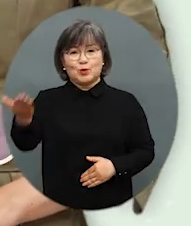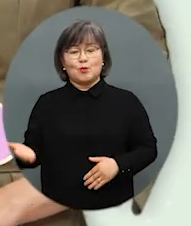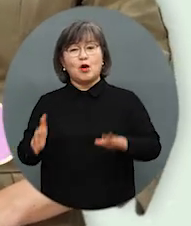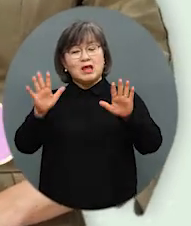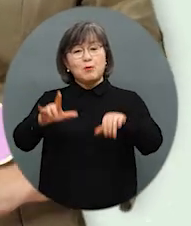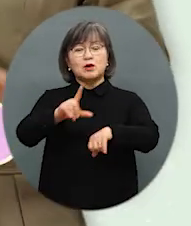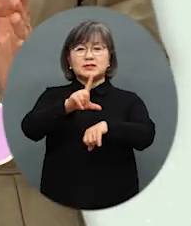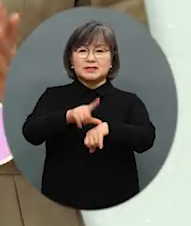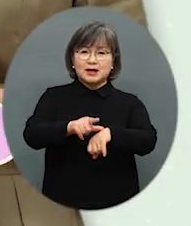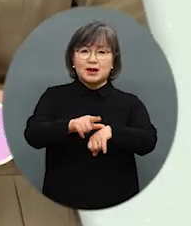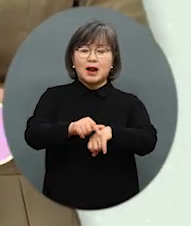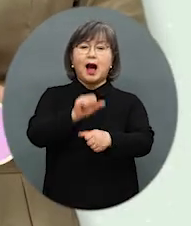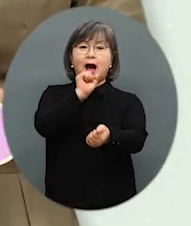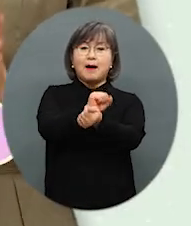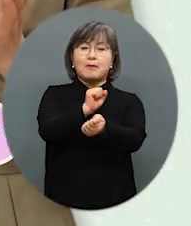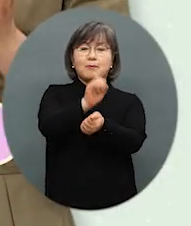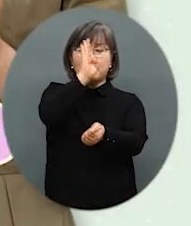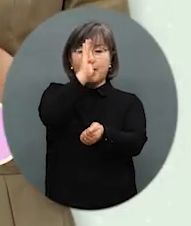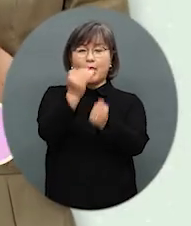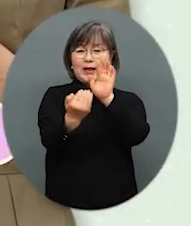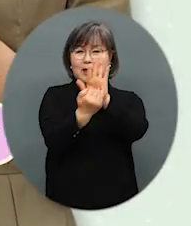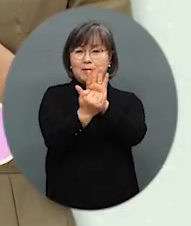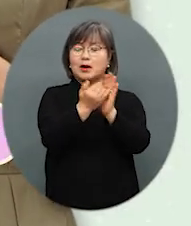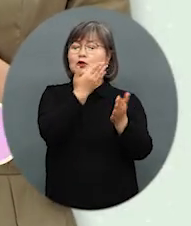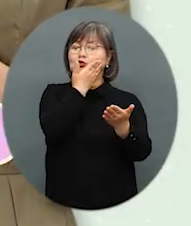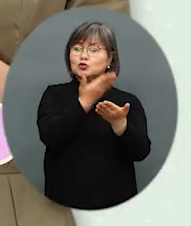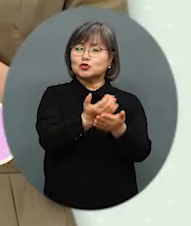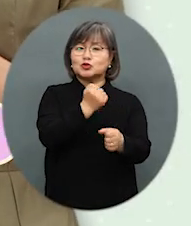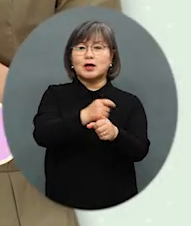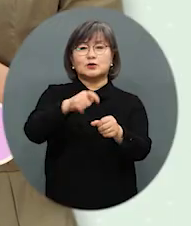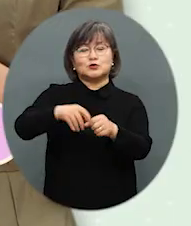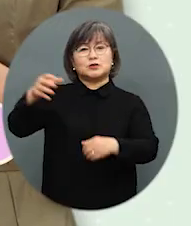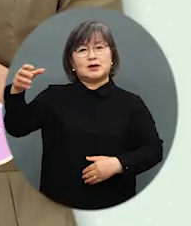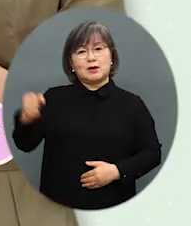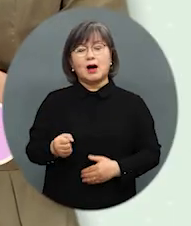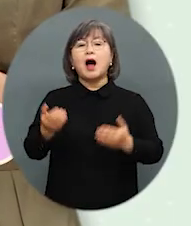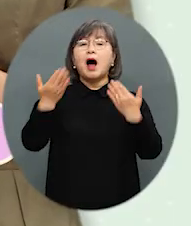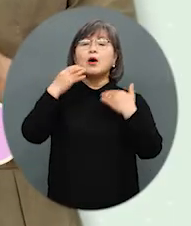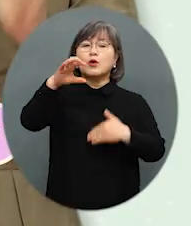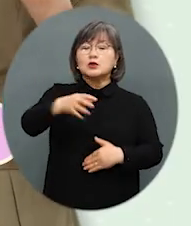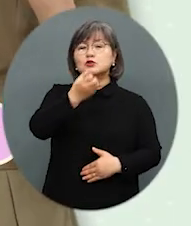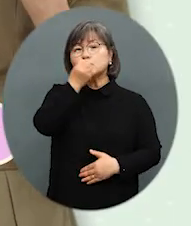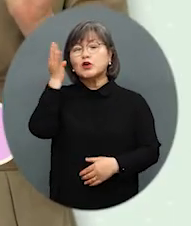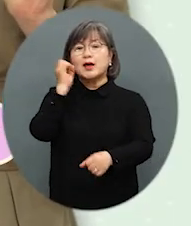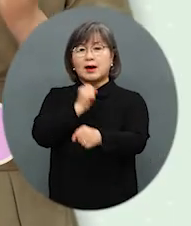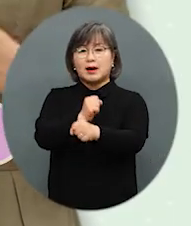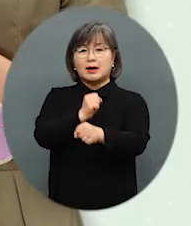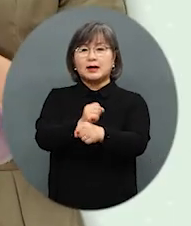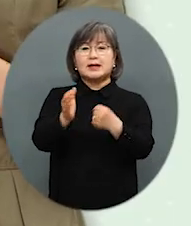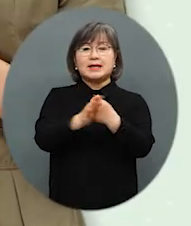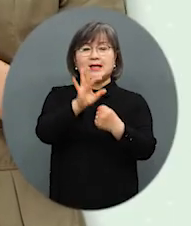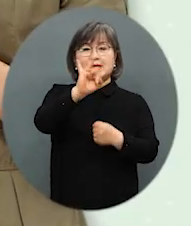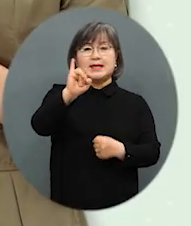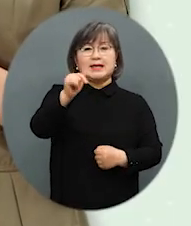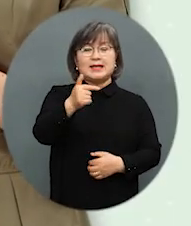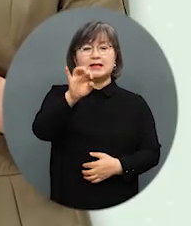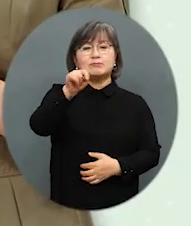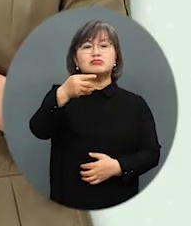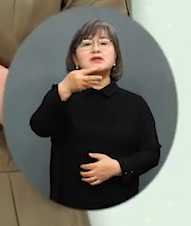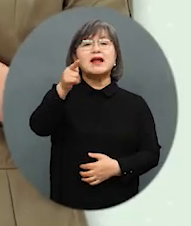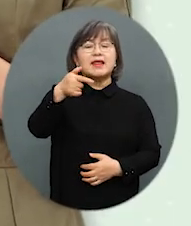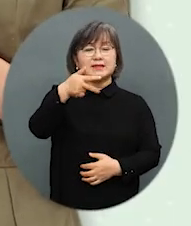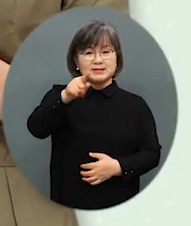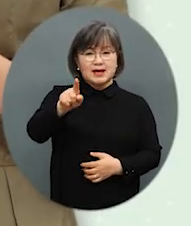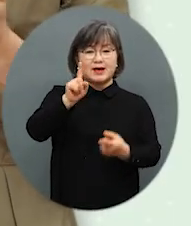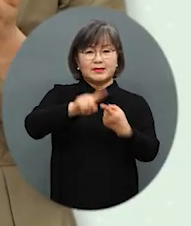안녕하세요, 여러분. 이번 시간에는 감염병 예방이 중요해요 라는 주제를 가지고 학교에서 유행하는 감염병인